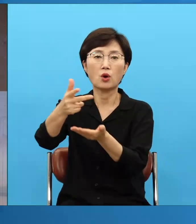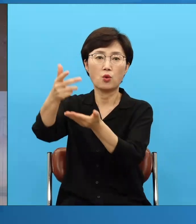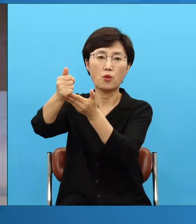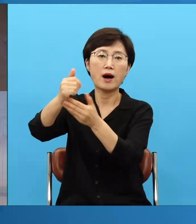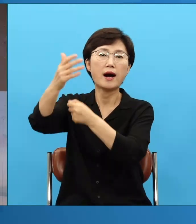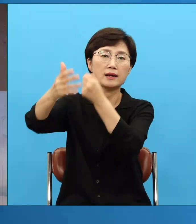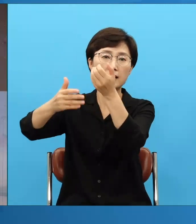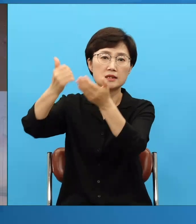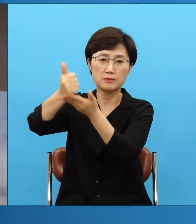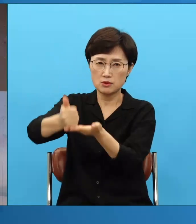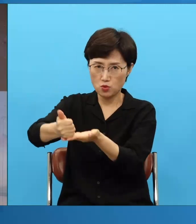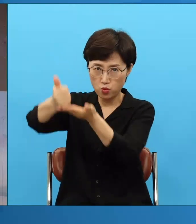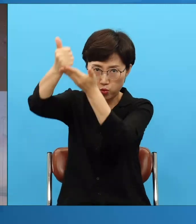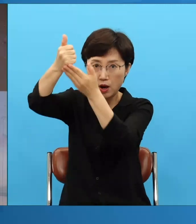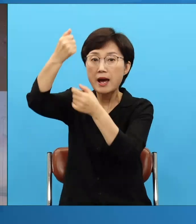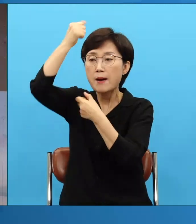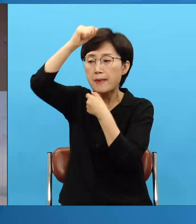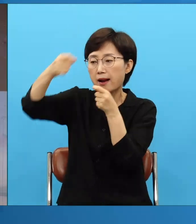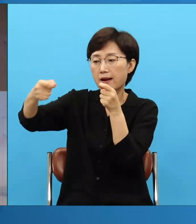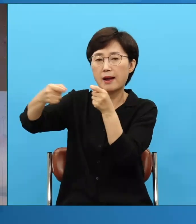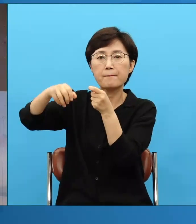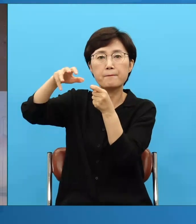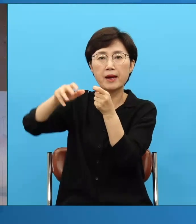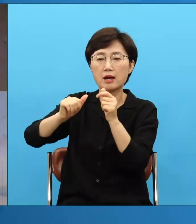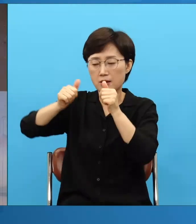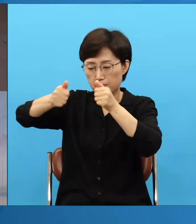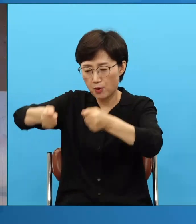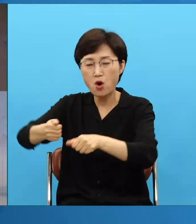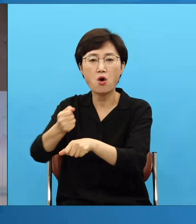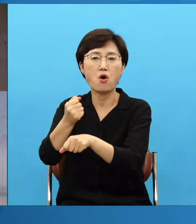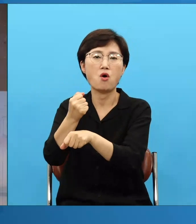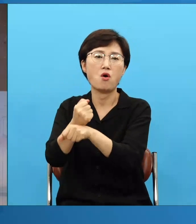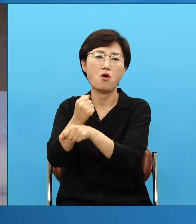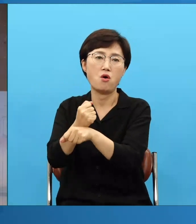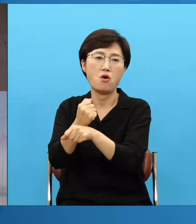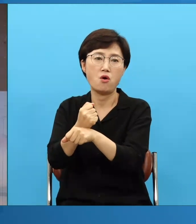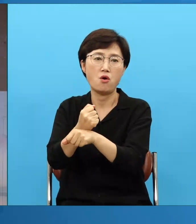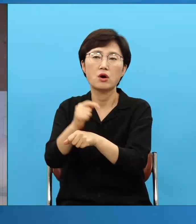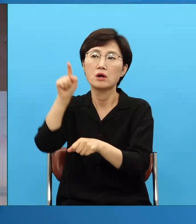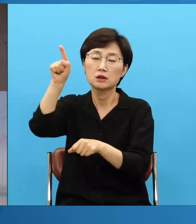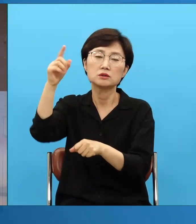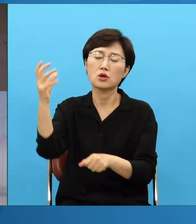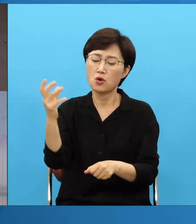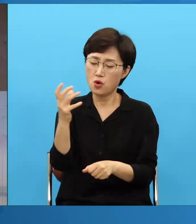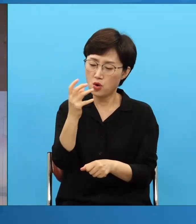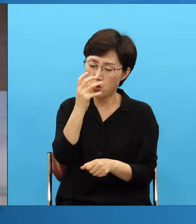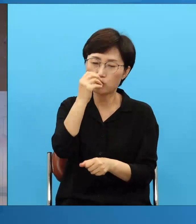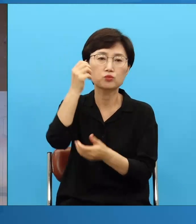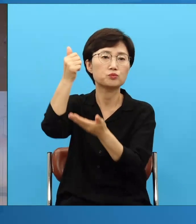너희는 여호와 우리 하나님을 높여 그의 발등상 앞에서 경배할지어다.